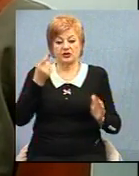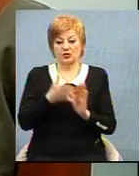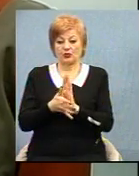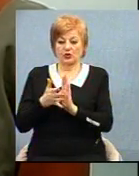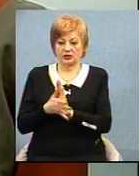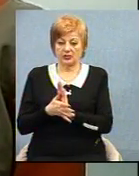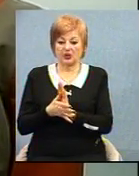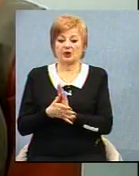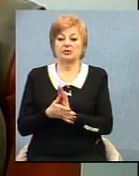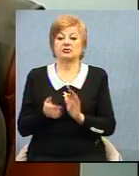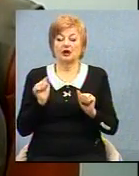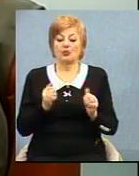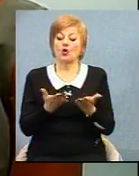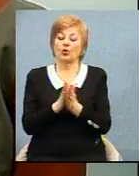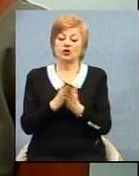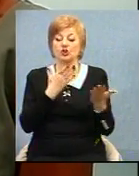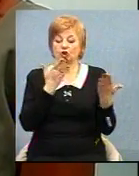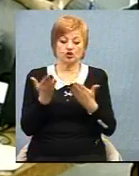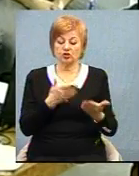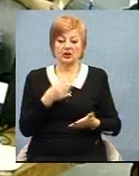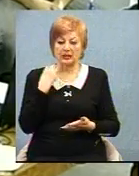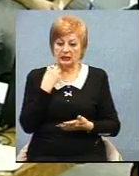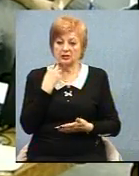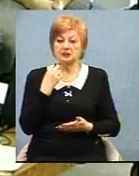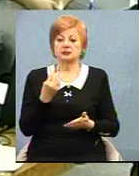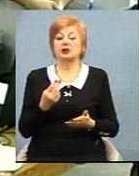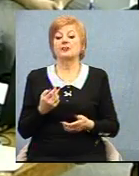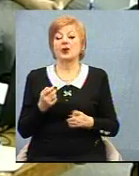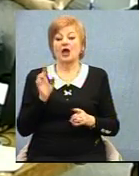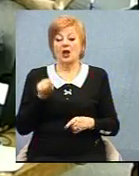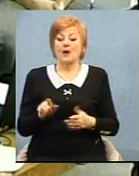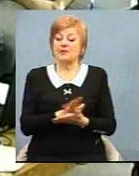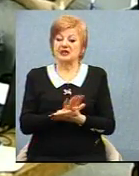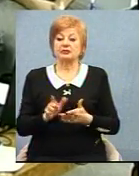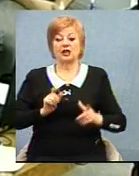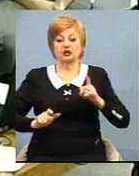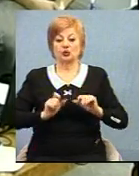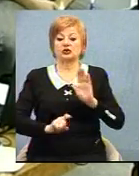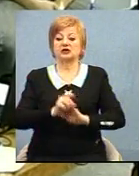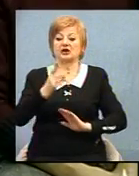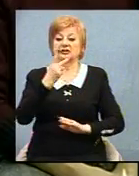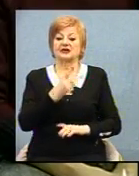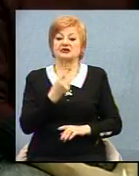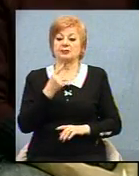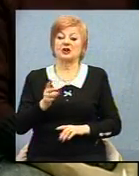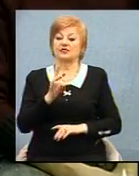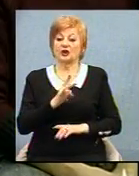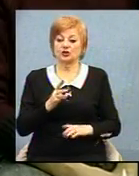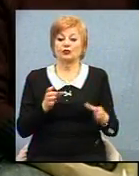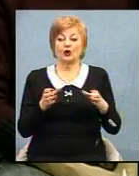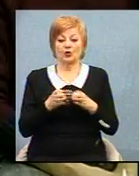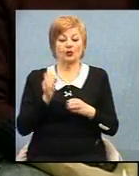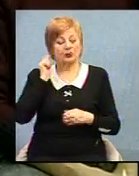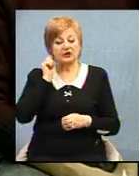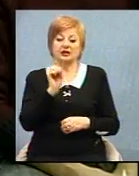на англійському. Я можу тепер читати книги, я дивлюся фільми на англійському. Цьогорічні безкоштовні курси розпочалися 21 листопада. У групі – учні віком